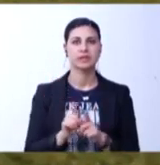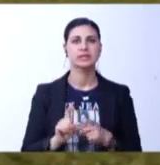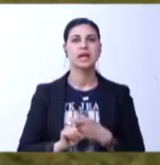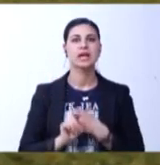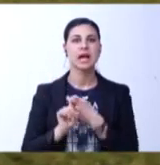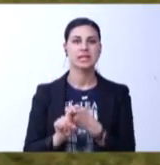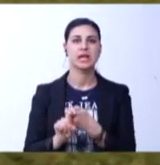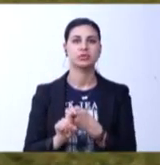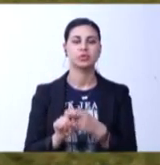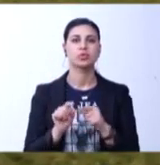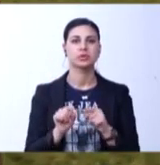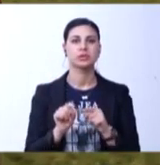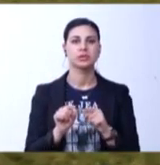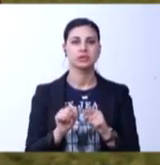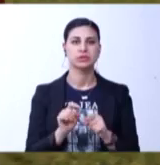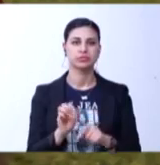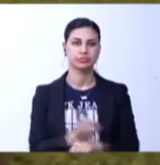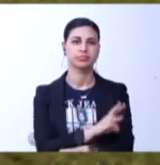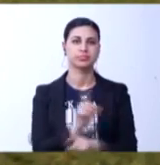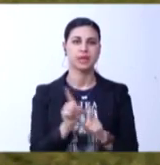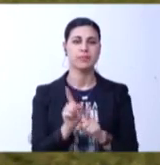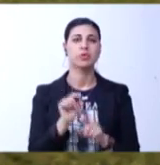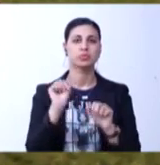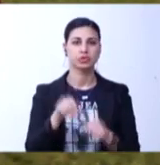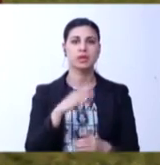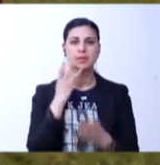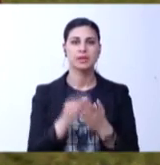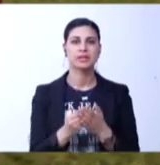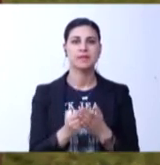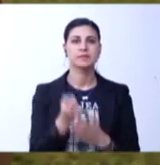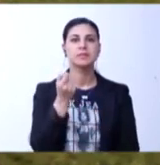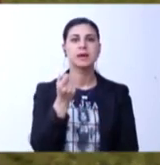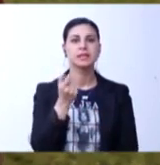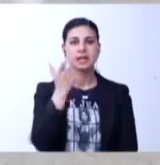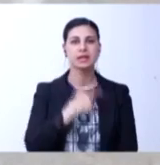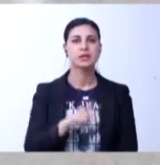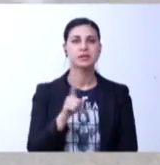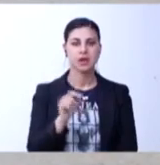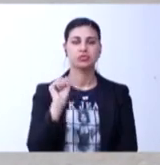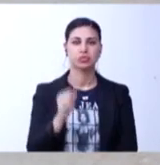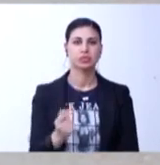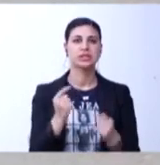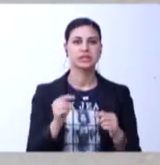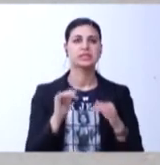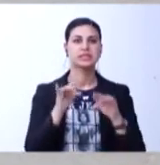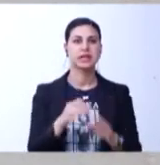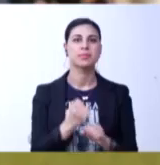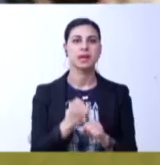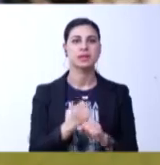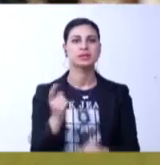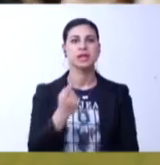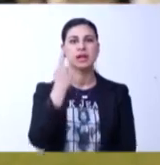ის მუხტი, რომ შეიძლება თავისი პატარა ცვლილებით ძალიან დიდი საქმე გააკეთოს. ეს არ არის